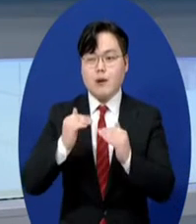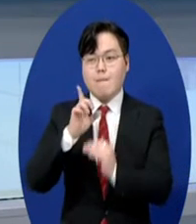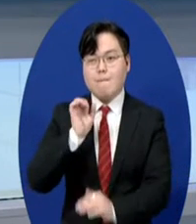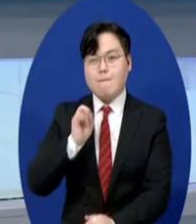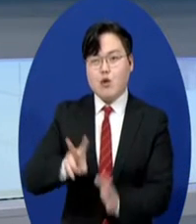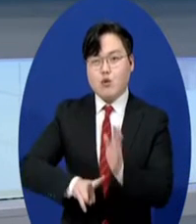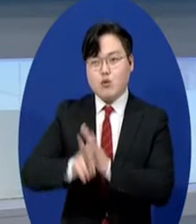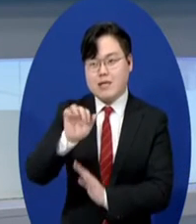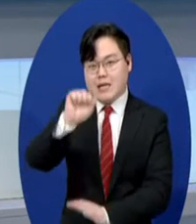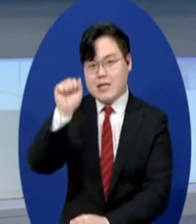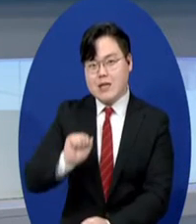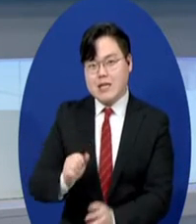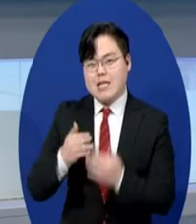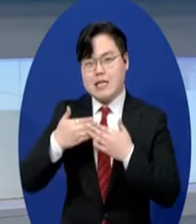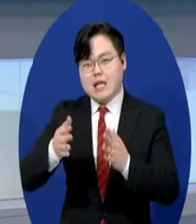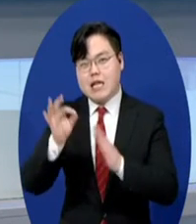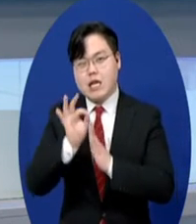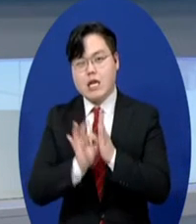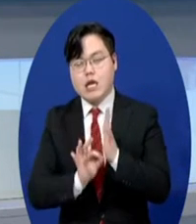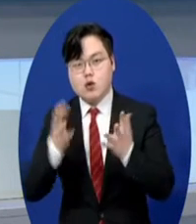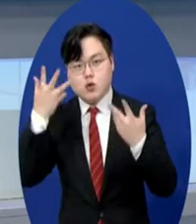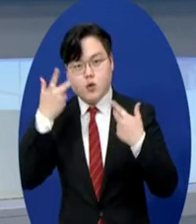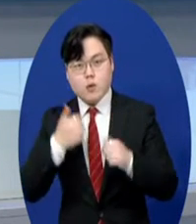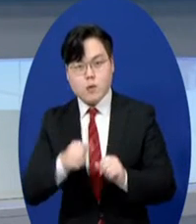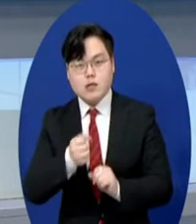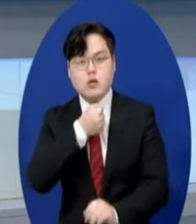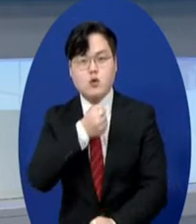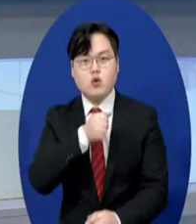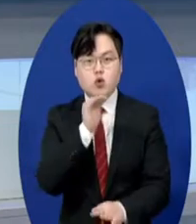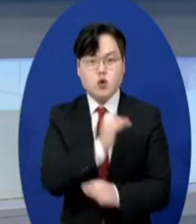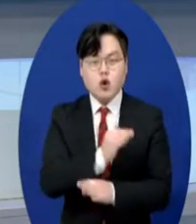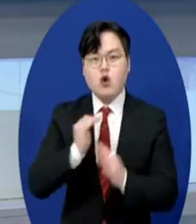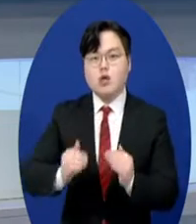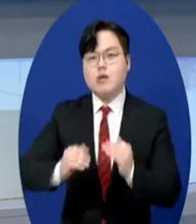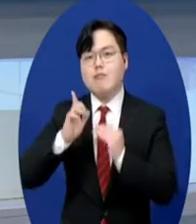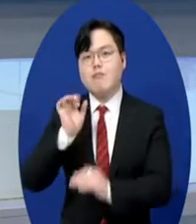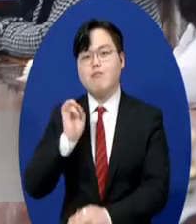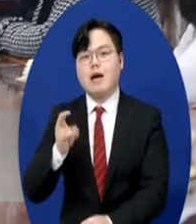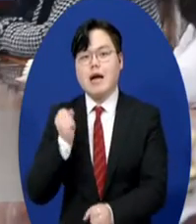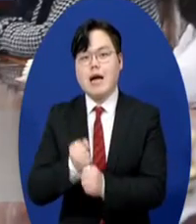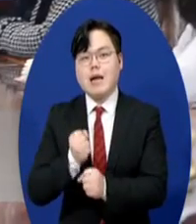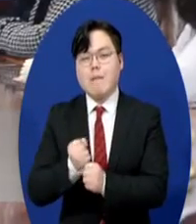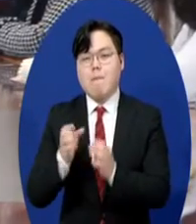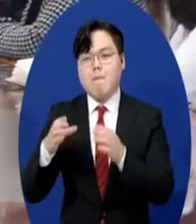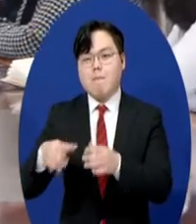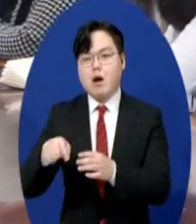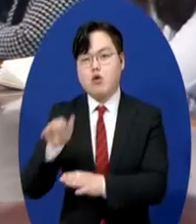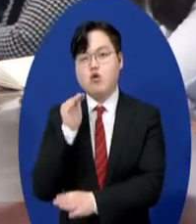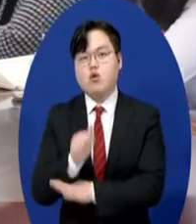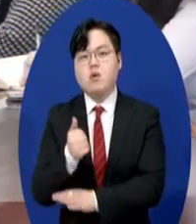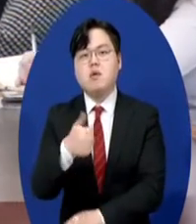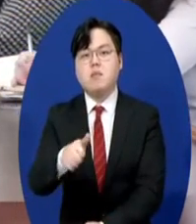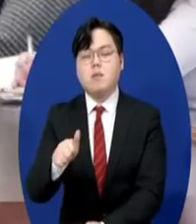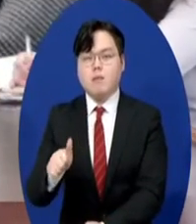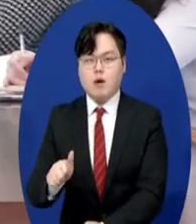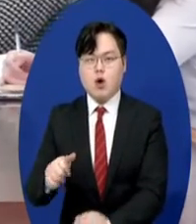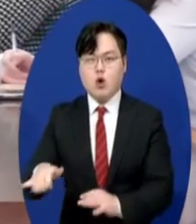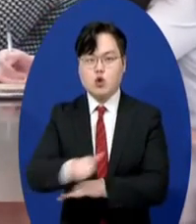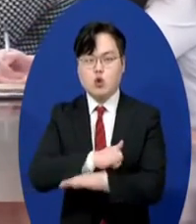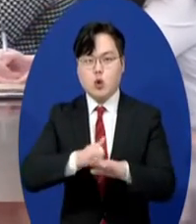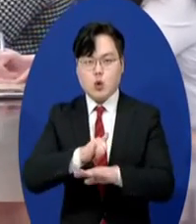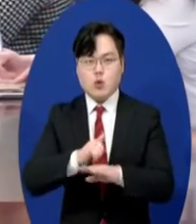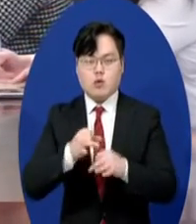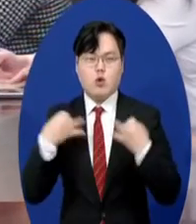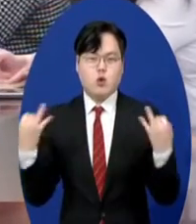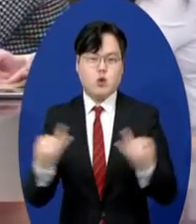Хөгжлийн банкнд үүссэн асуудлаар нээлттэй хилцүүлэг зохион байгуулсан сэтгүүлчдийн төлөөлөл болон хөгжлийн банкны асуудлыг хариуцсан ажлын хэсгийн гишүүдийн төлөөллийг улсын хурлын дарга замдан